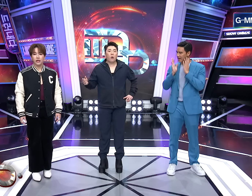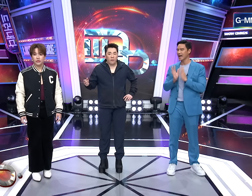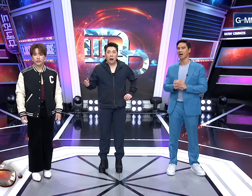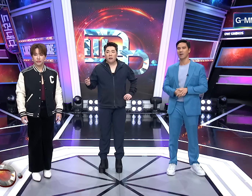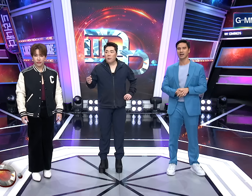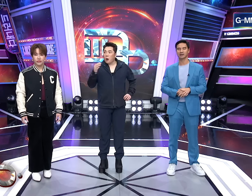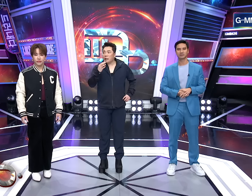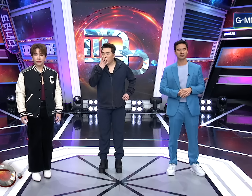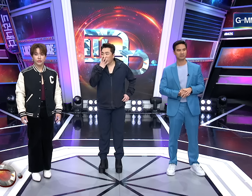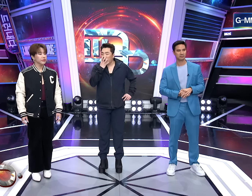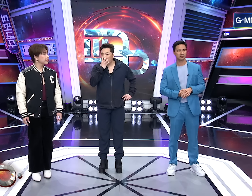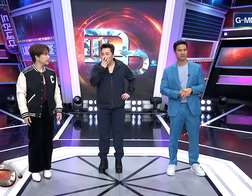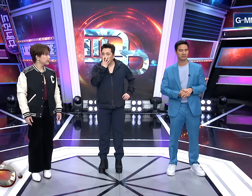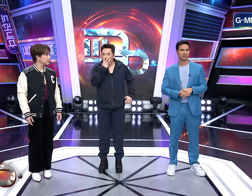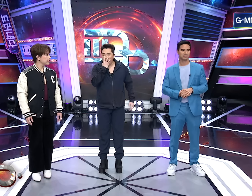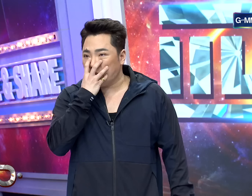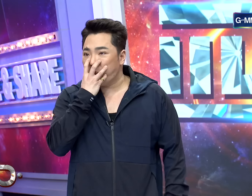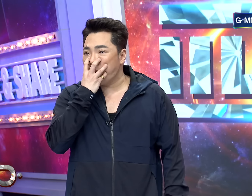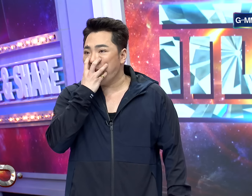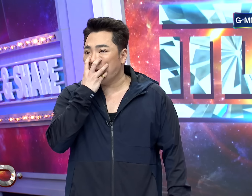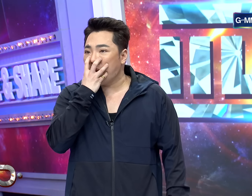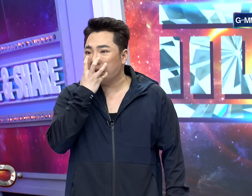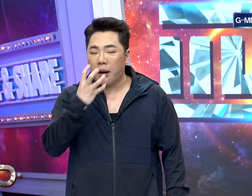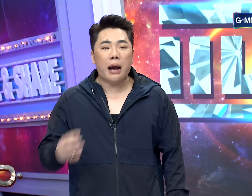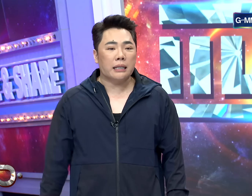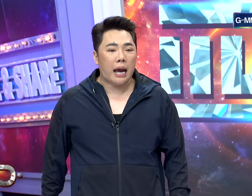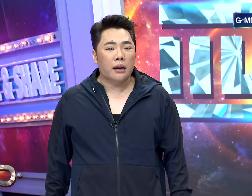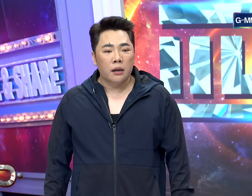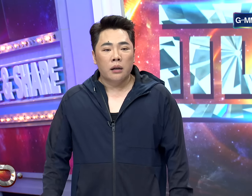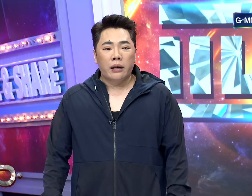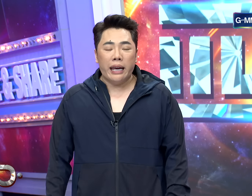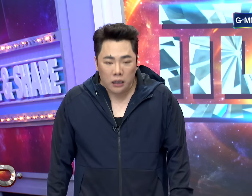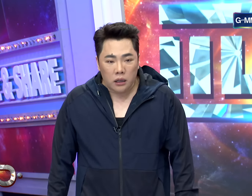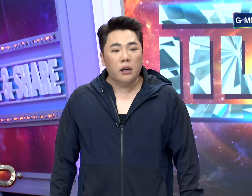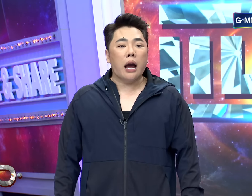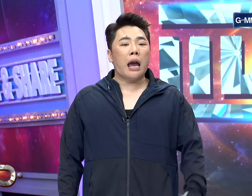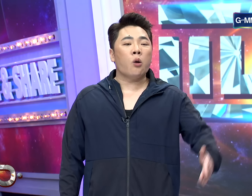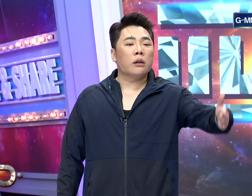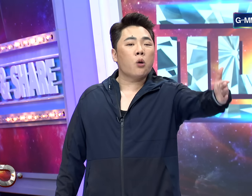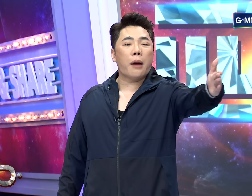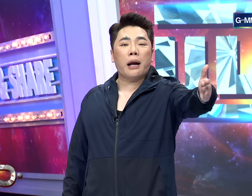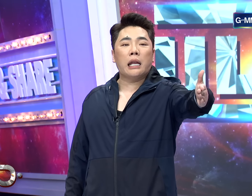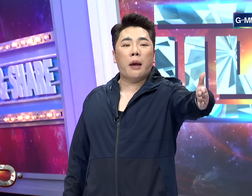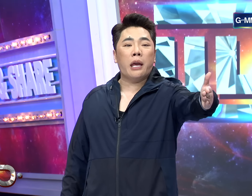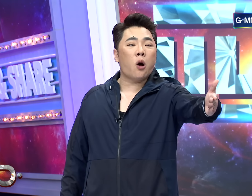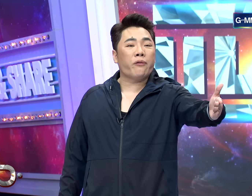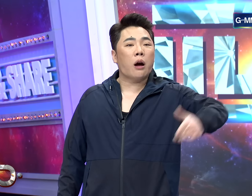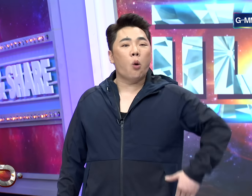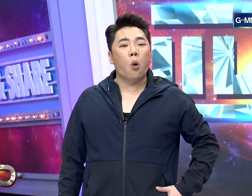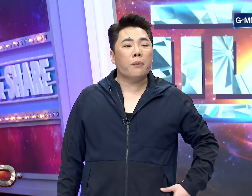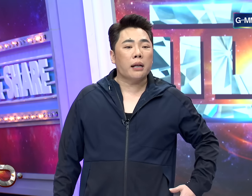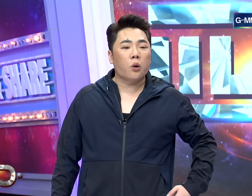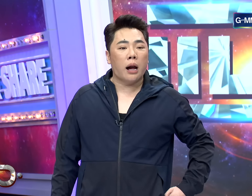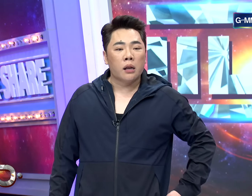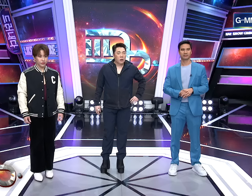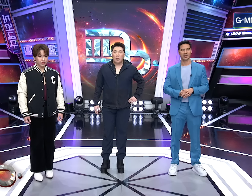เล่าให้ฟัง เอาไว้ เพราะฉะนั้นวันนี้ N95 จำเป็นมากๆนะสำหรับการใส ่ อีกหนึ่งเรื่องอ่ะเรากลับมาที่พี่น้องฝั่งโ